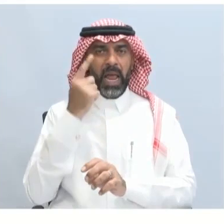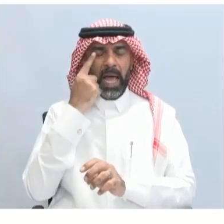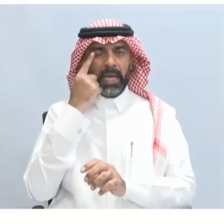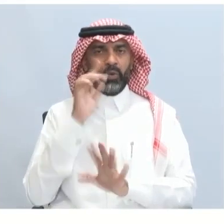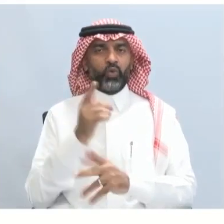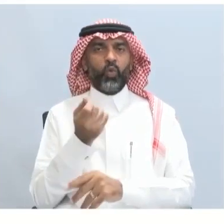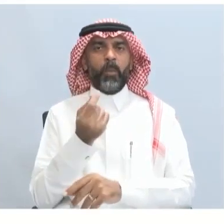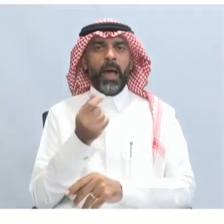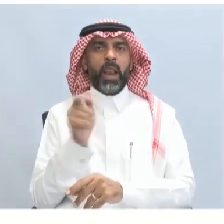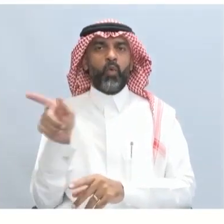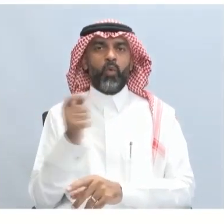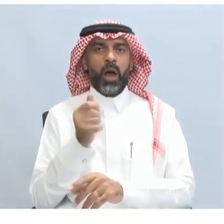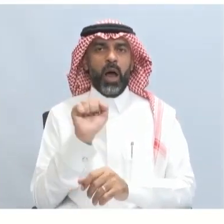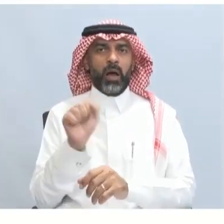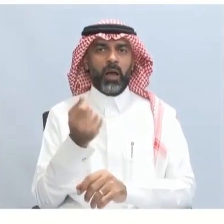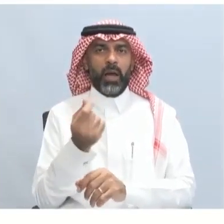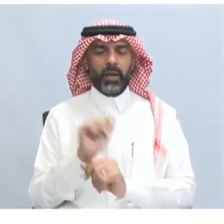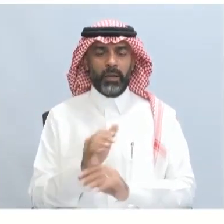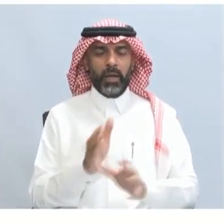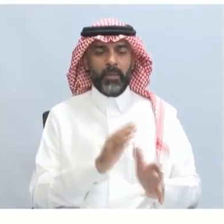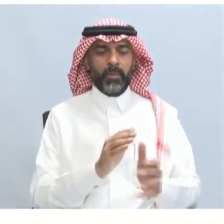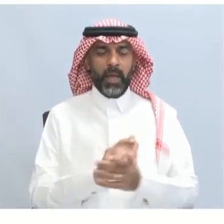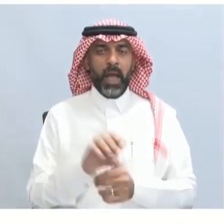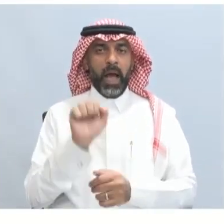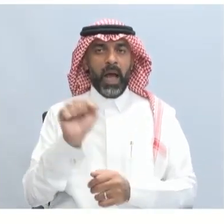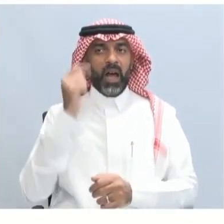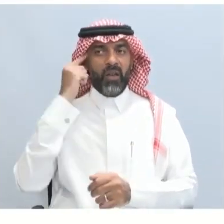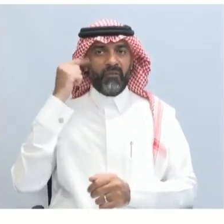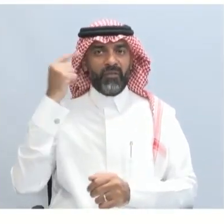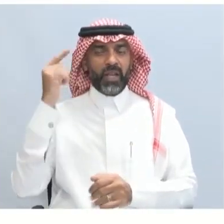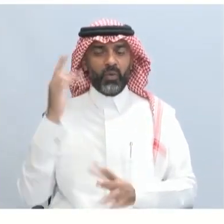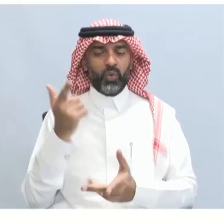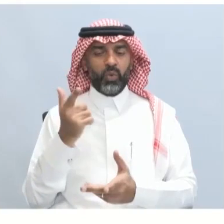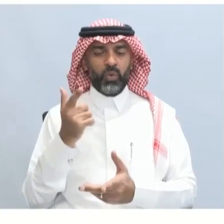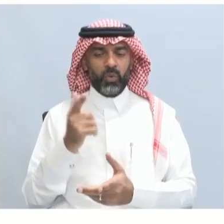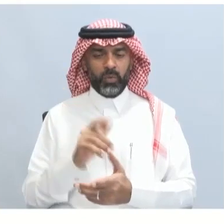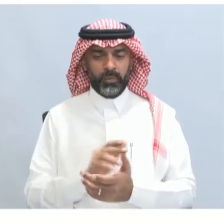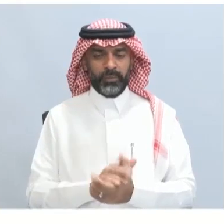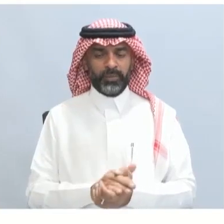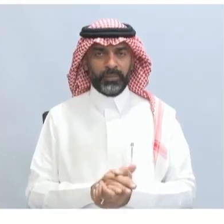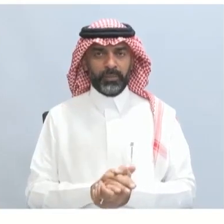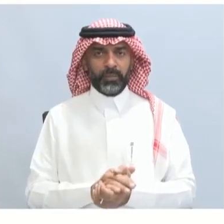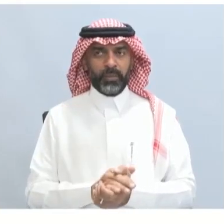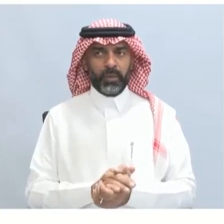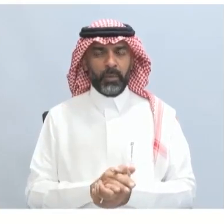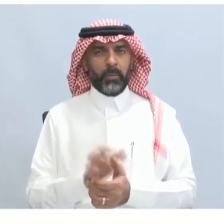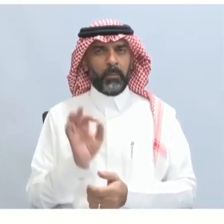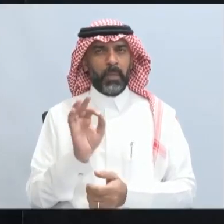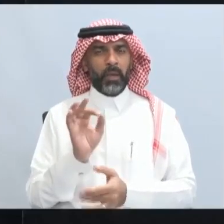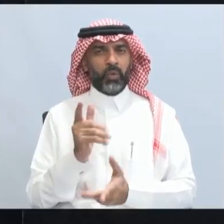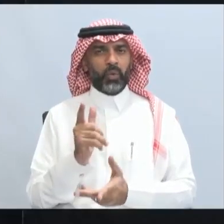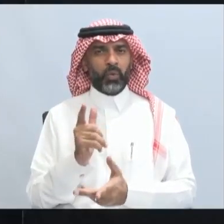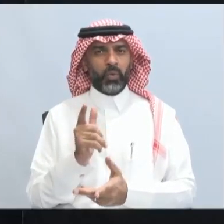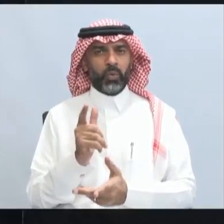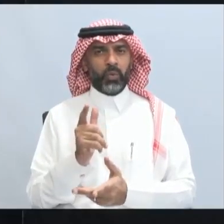الفكريه فانها ترد على ايضا الحقوق المعنويه وهي مثل ما